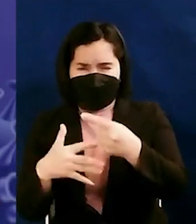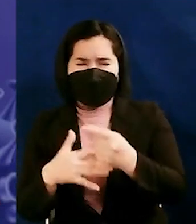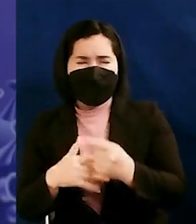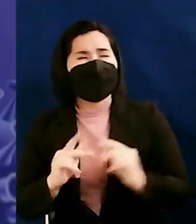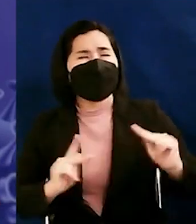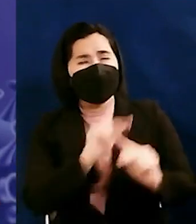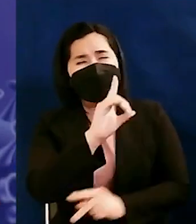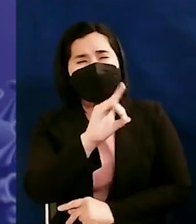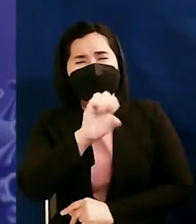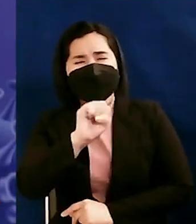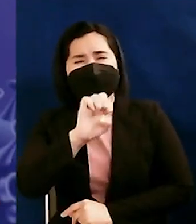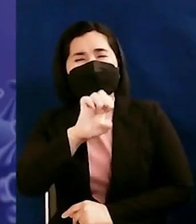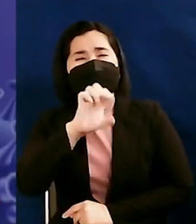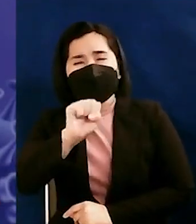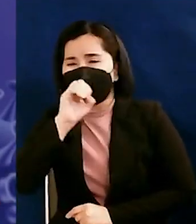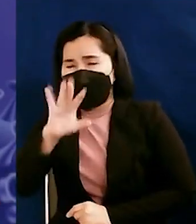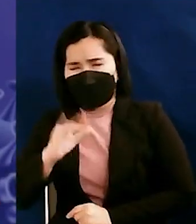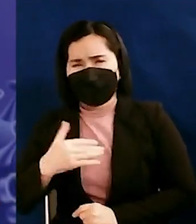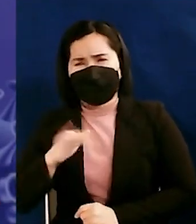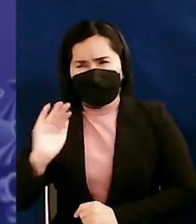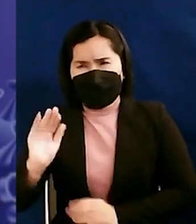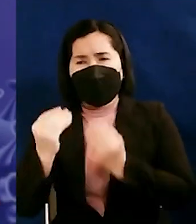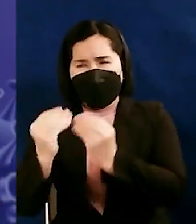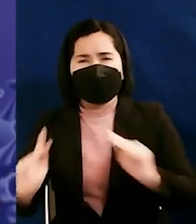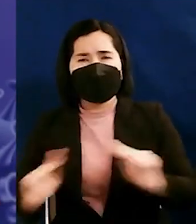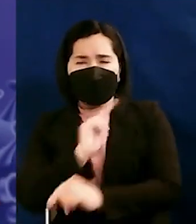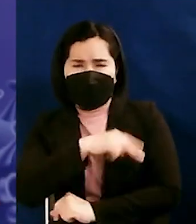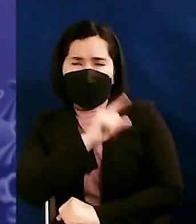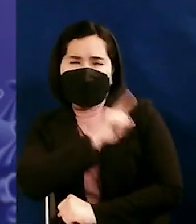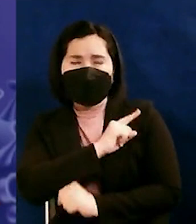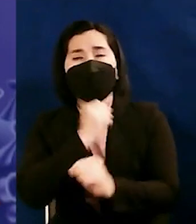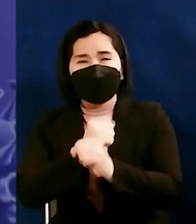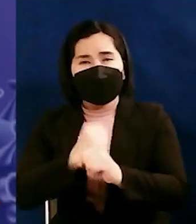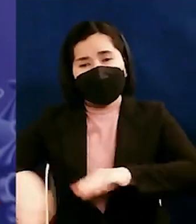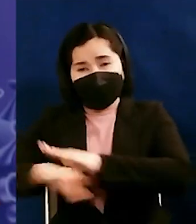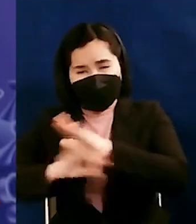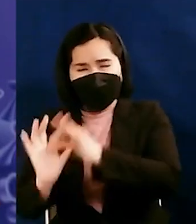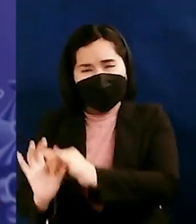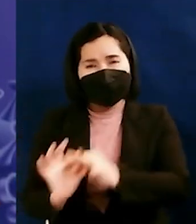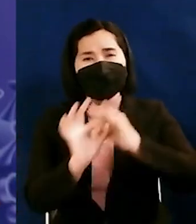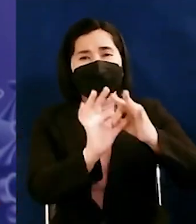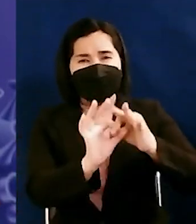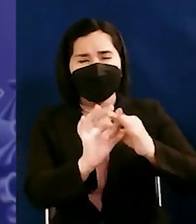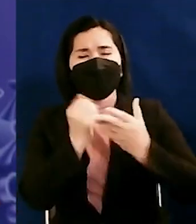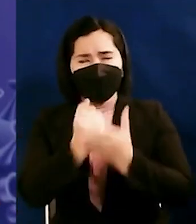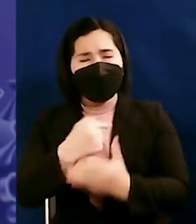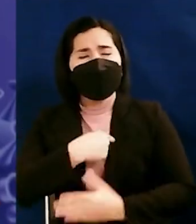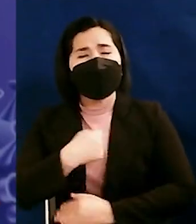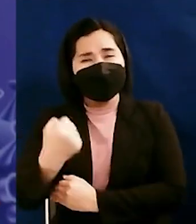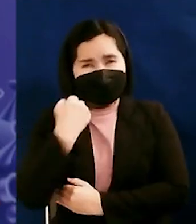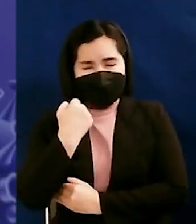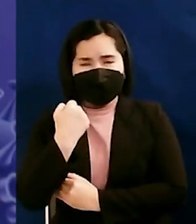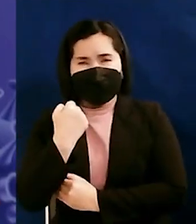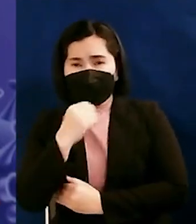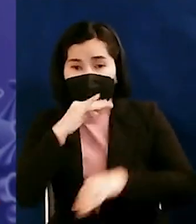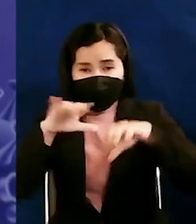กระทรวงดิจิทัลเองว่าให้กระทรวงสาธารณสุขเนี่ยได้ดำเนินการในส่วนนี้เป็นเบื้องต้นแล้วก็เป็นเพื่อเกิดความมั่นใจในการที่จะตอบสนองต่อเห